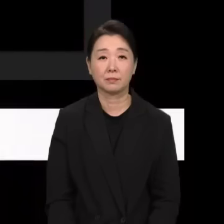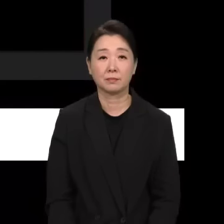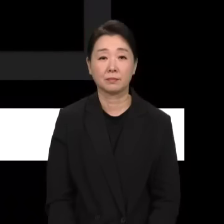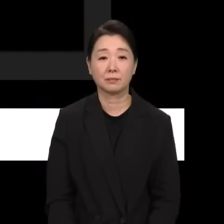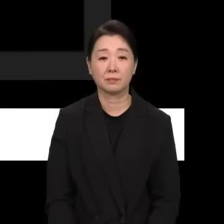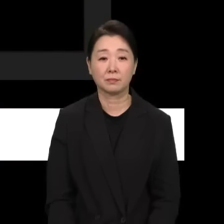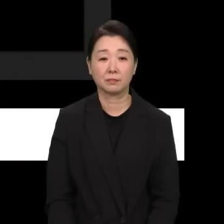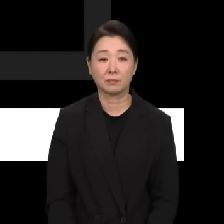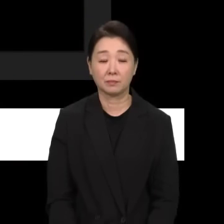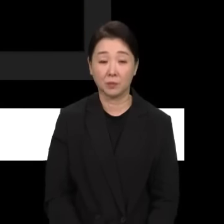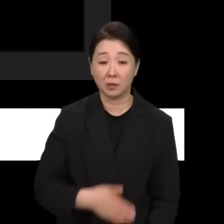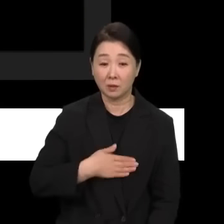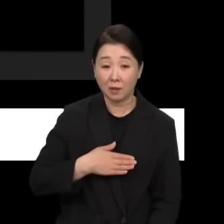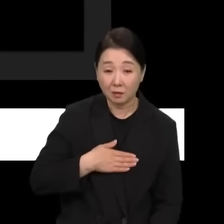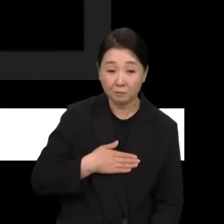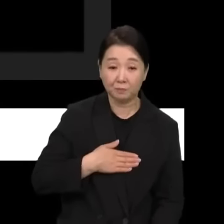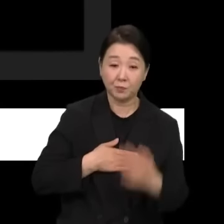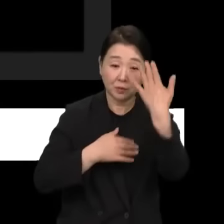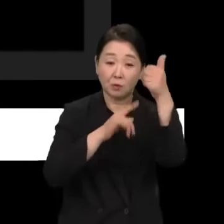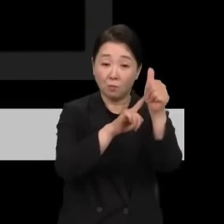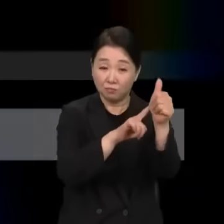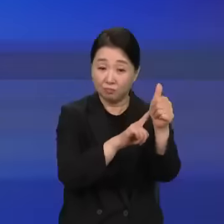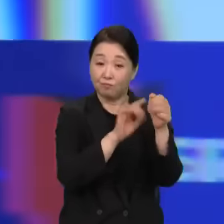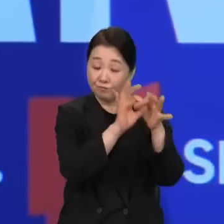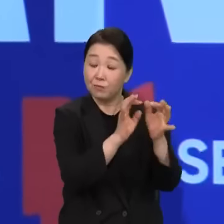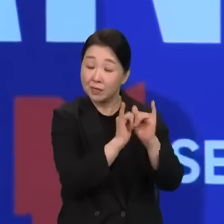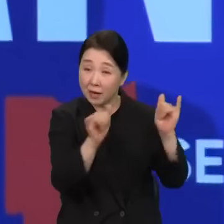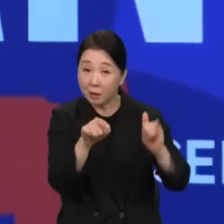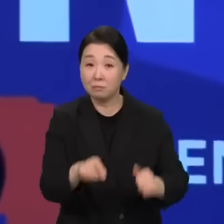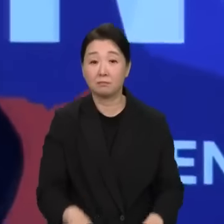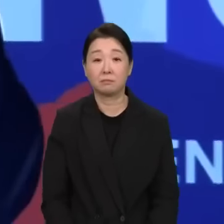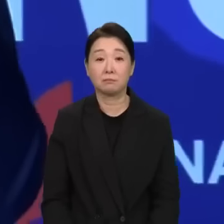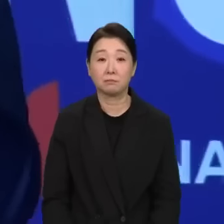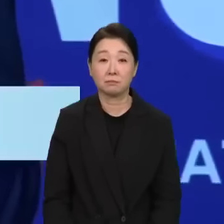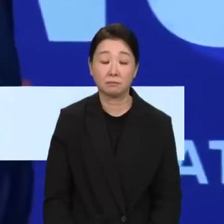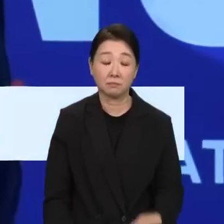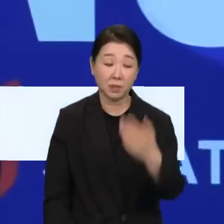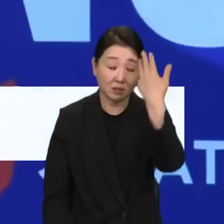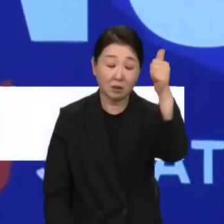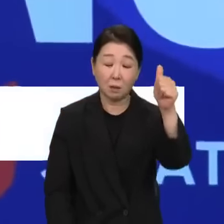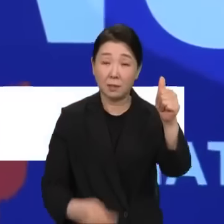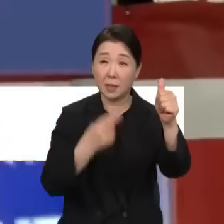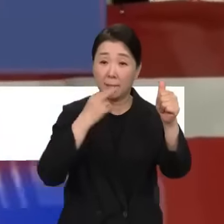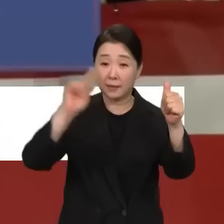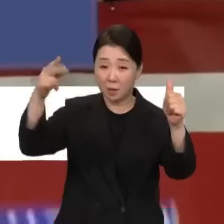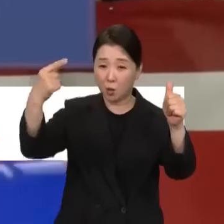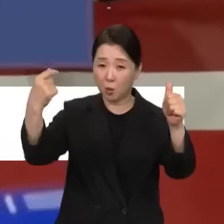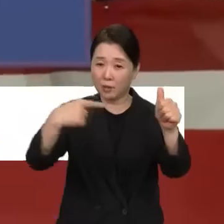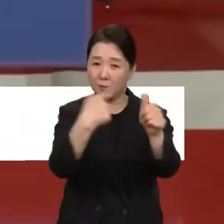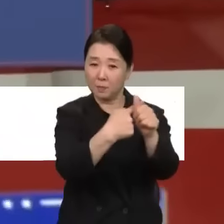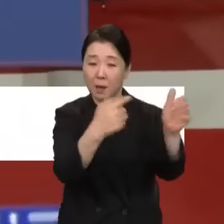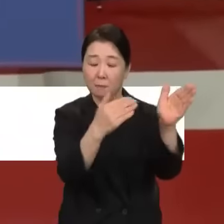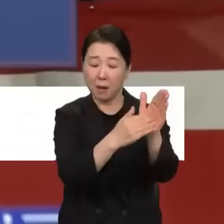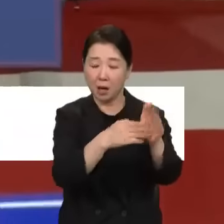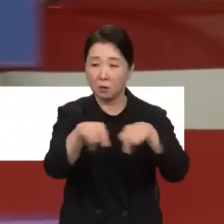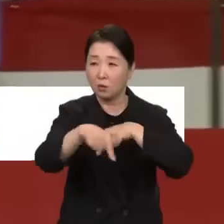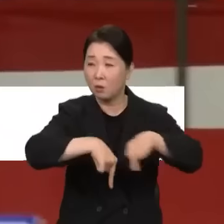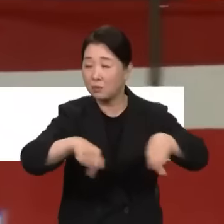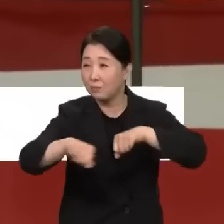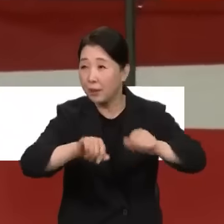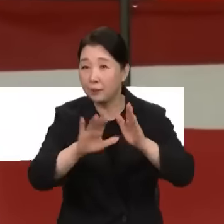I'm a never Trump guy. I never liked him. 트럼프를 히틀러라고까지 하던 벤스는 정치를 하면서